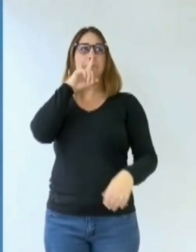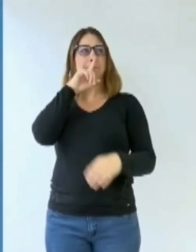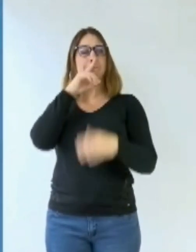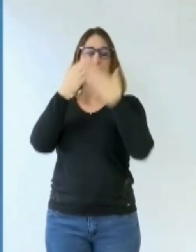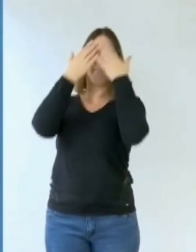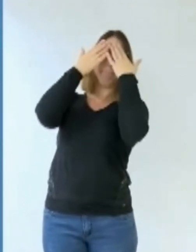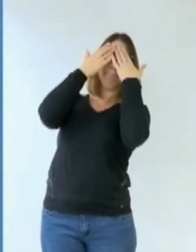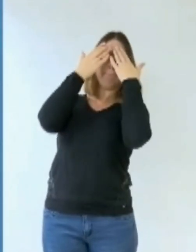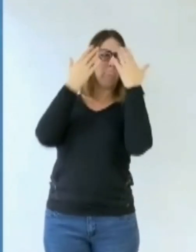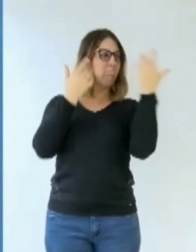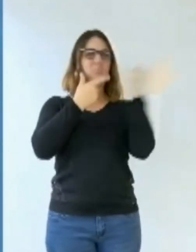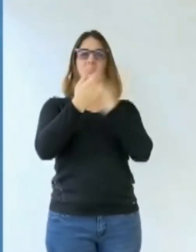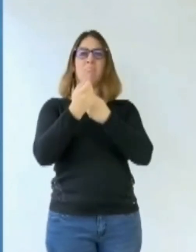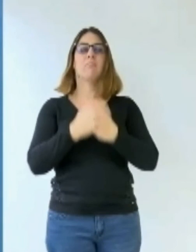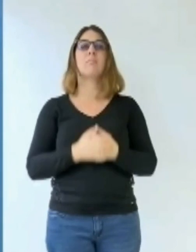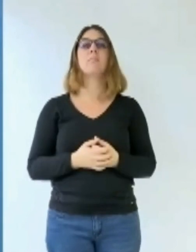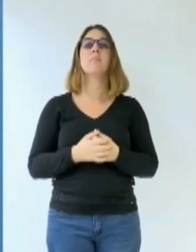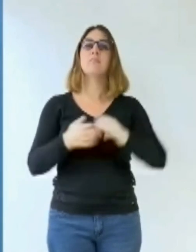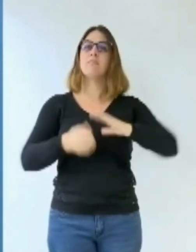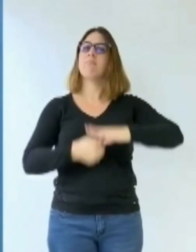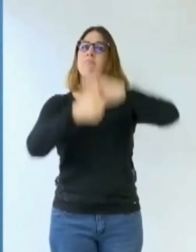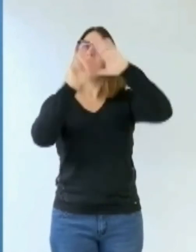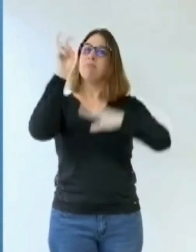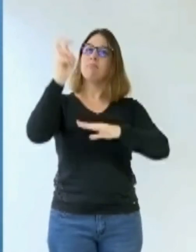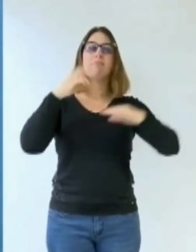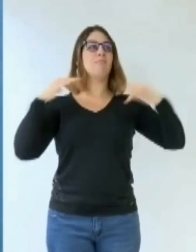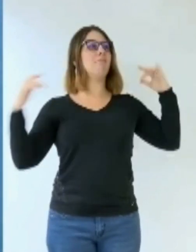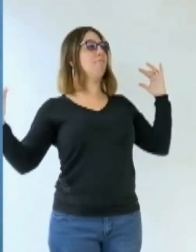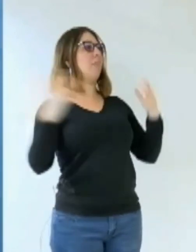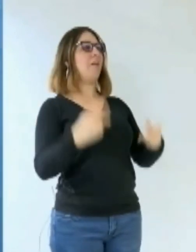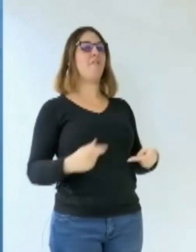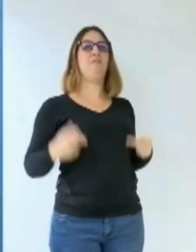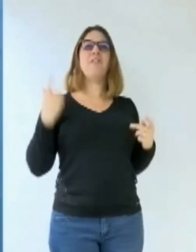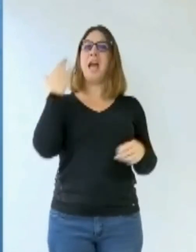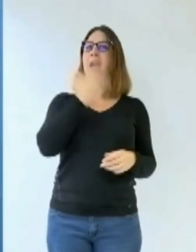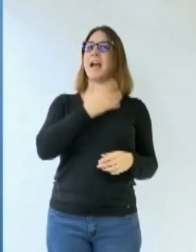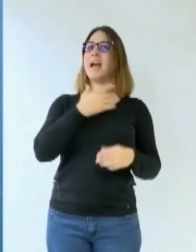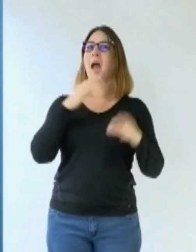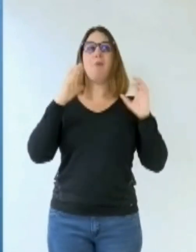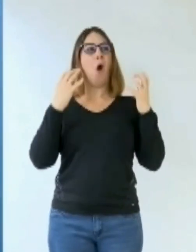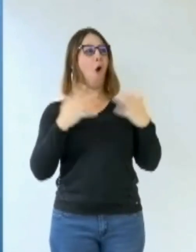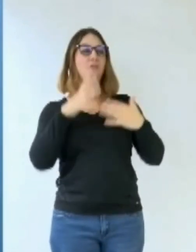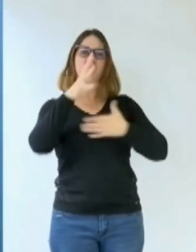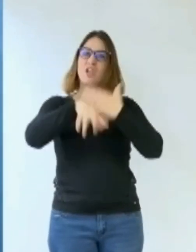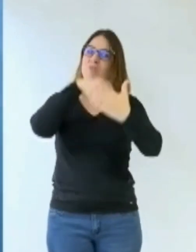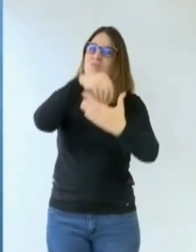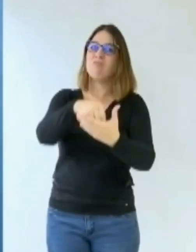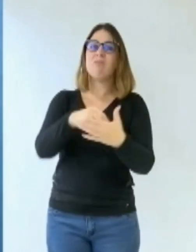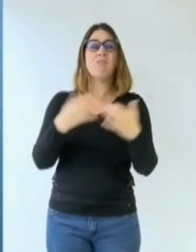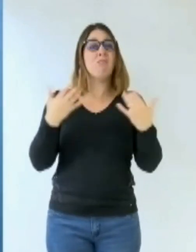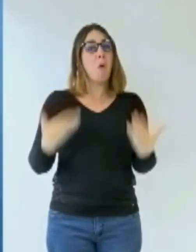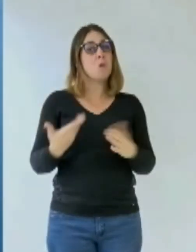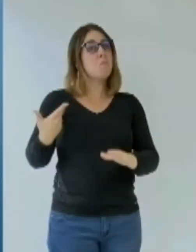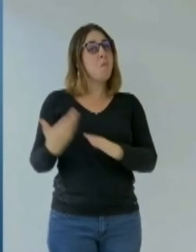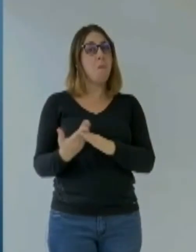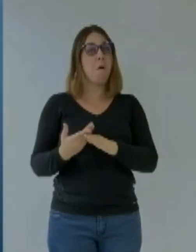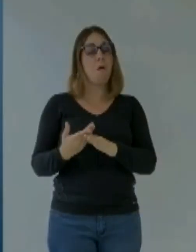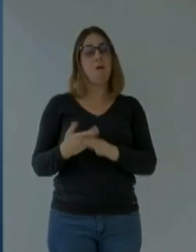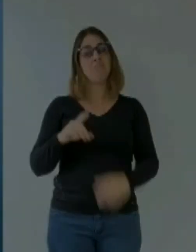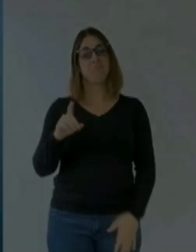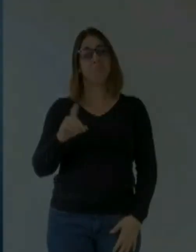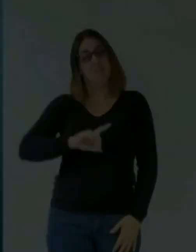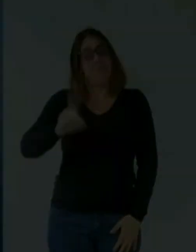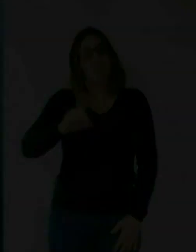compatible. Une capitale européenne doit être une ville où il fait bon vivre, où l'on a envie de s'y rendre. Ce n'est pas le cas aujourd'hui. Je vous remercie.